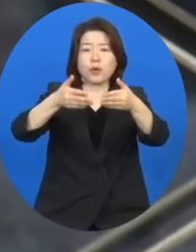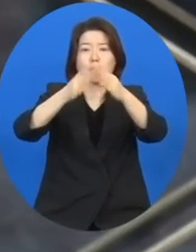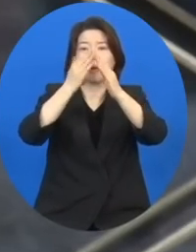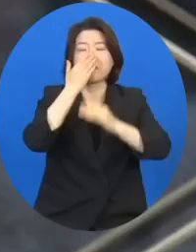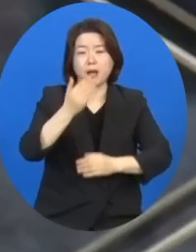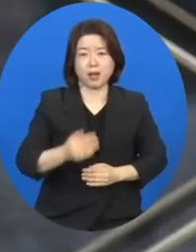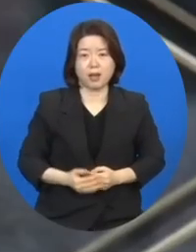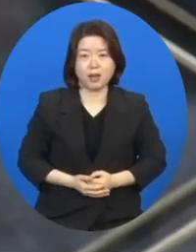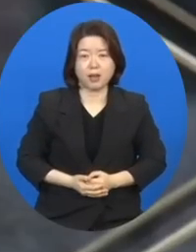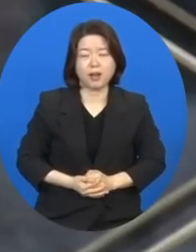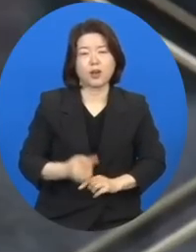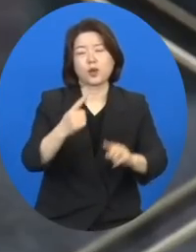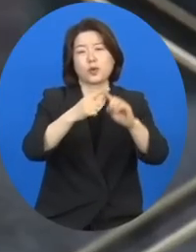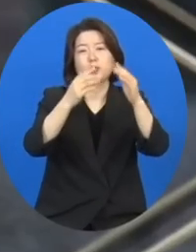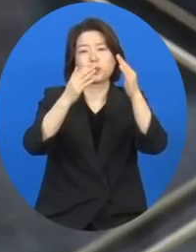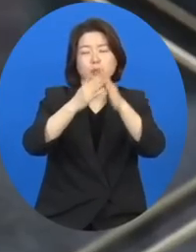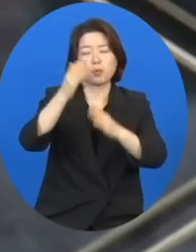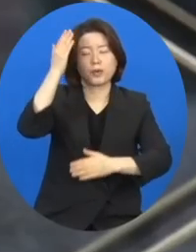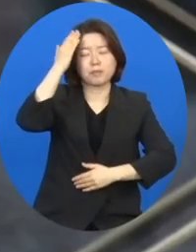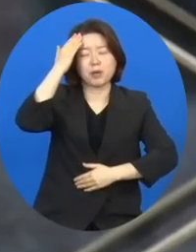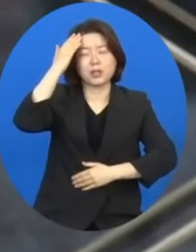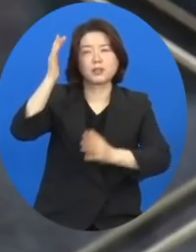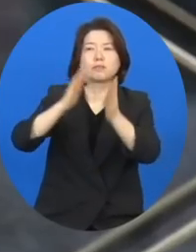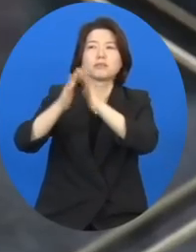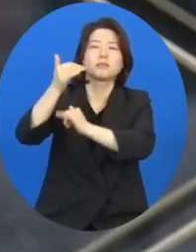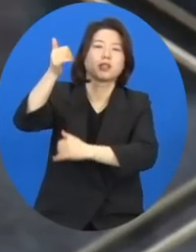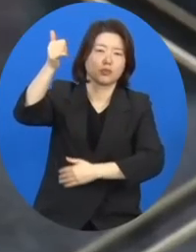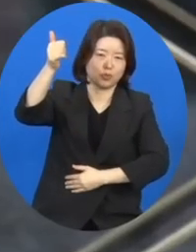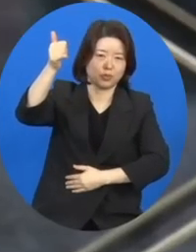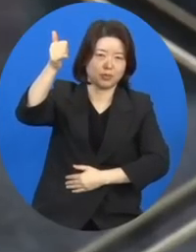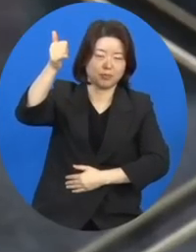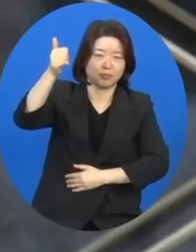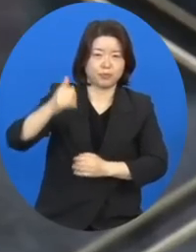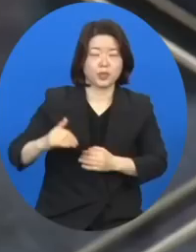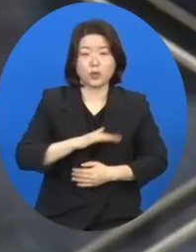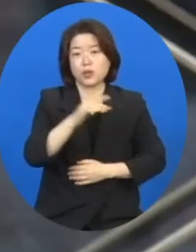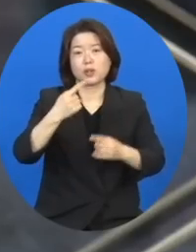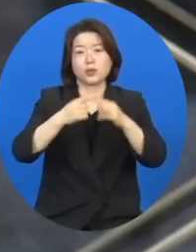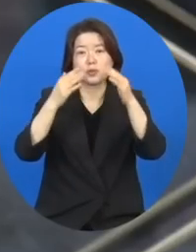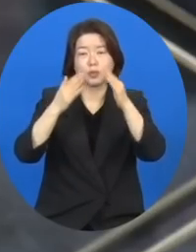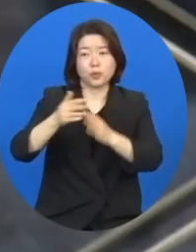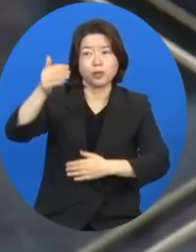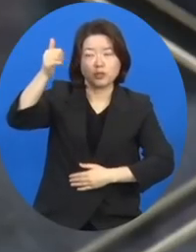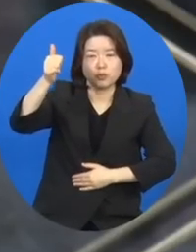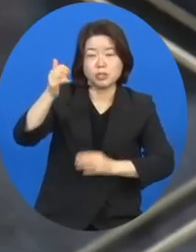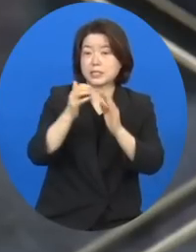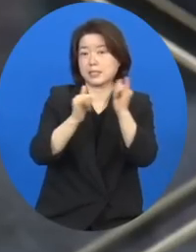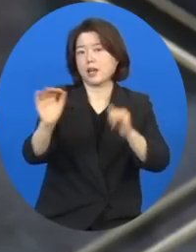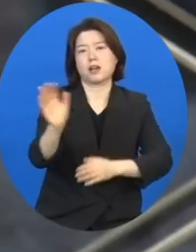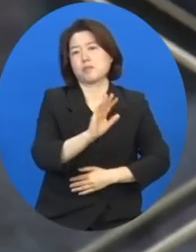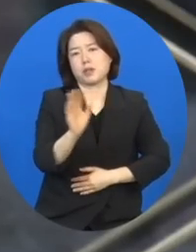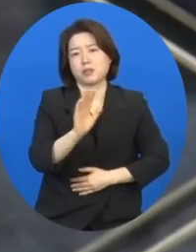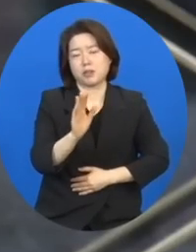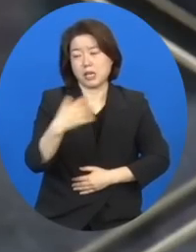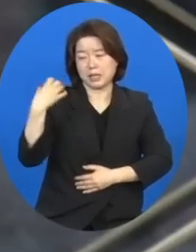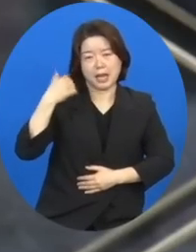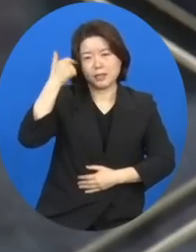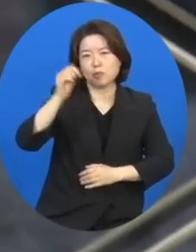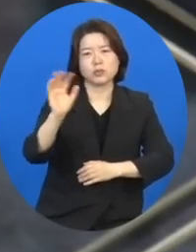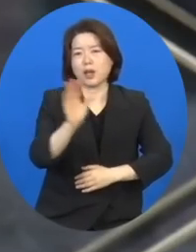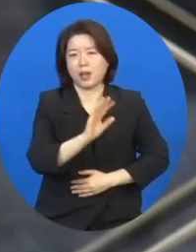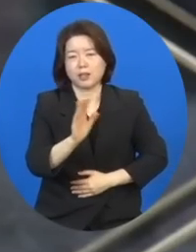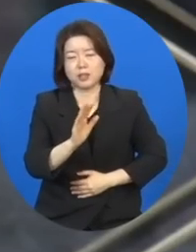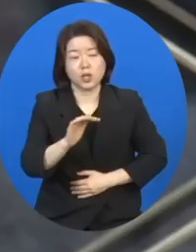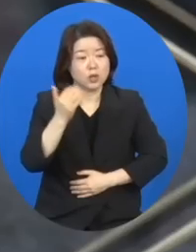바로 교회의 머리는 그리스도라고 분명히 말씀하는데요. 우리가 교회의 주인이 사람이 아니라 담임 목사가 아니라 어떤